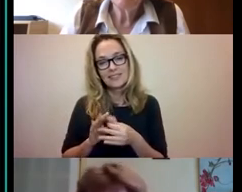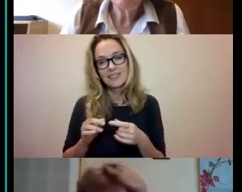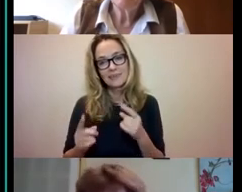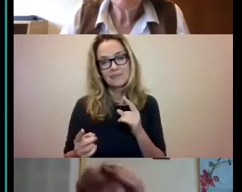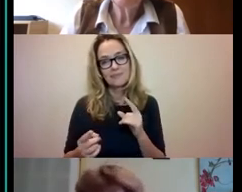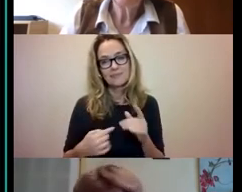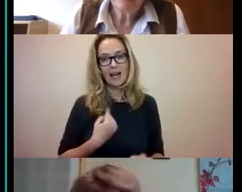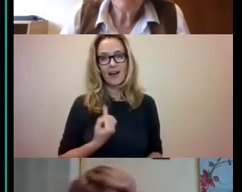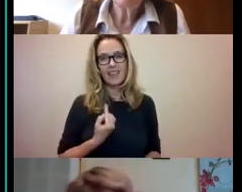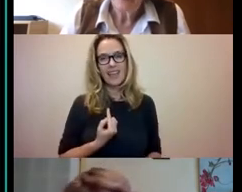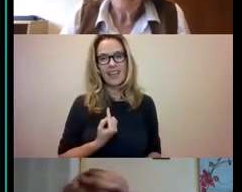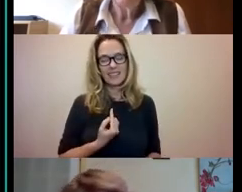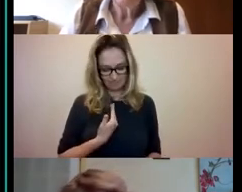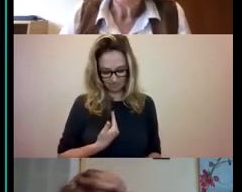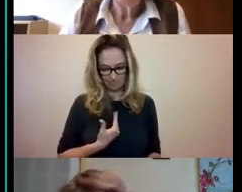alleenigheid wegvalt.